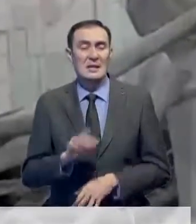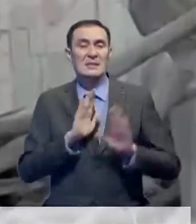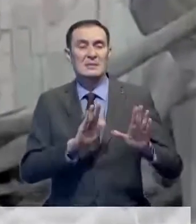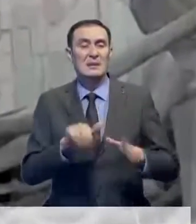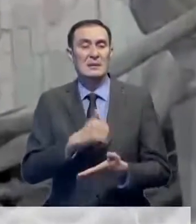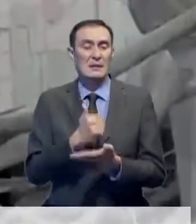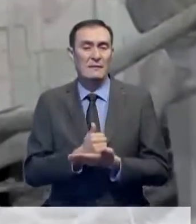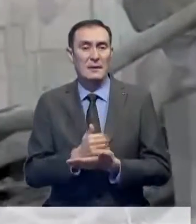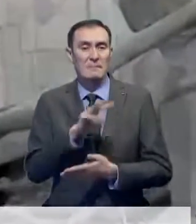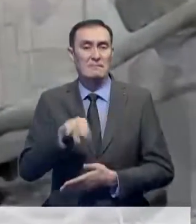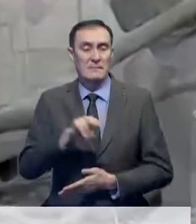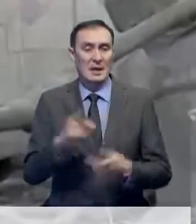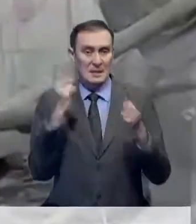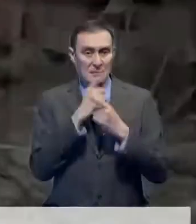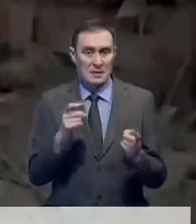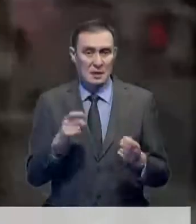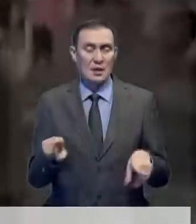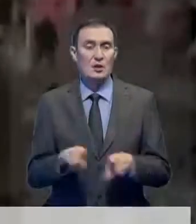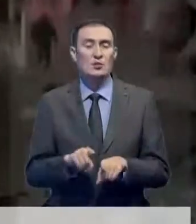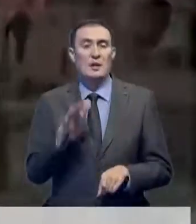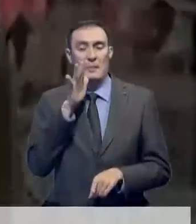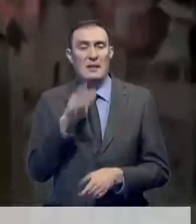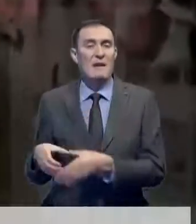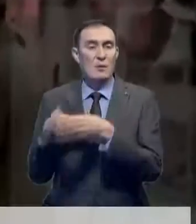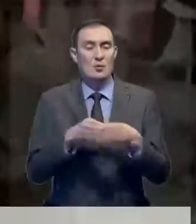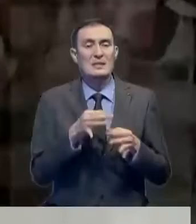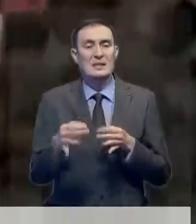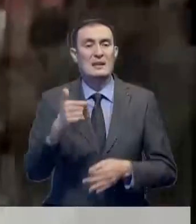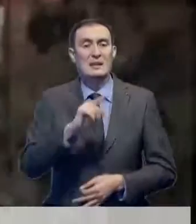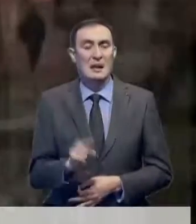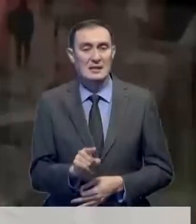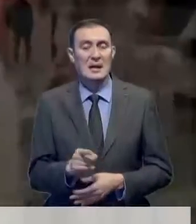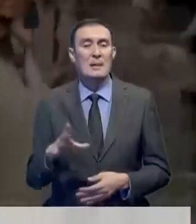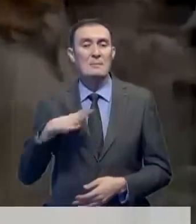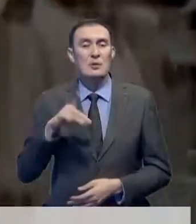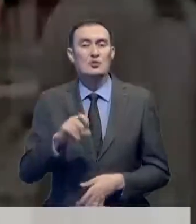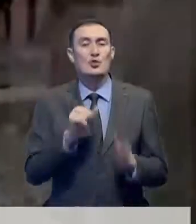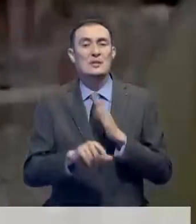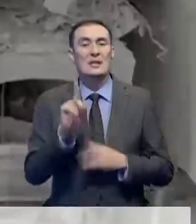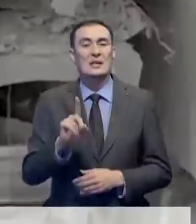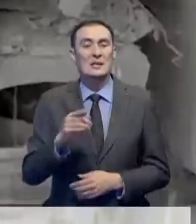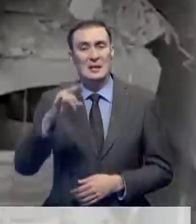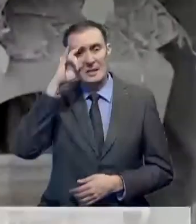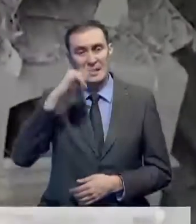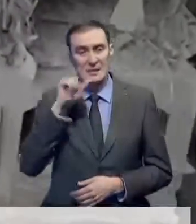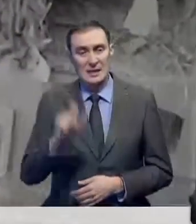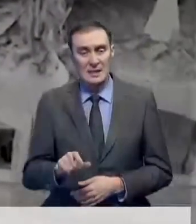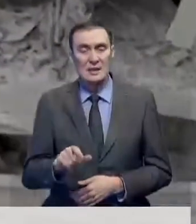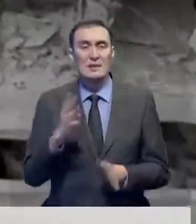Замглавы внешнеполитического ведомства также отметил, что на момент эвакуации в секторе Газа оставался 161